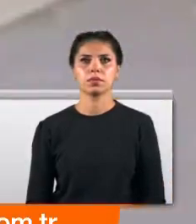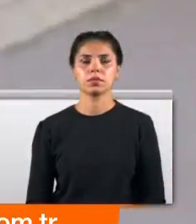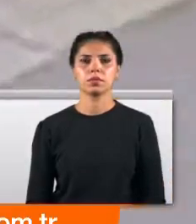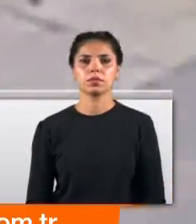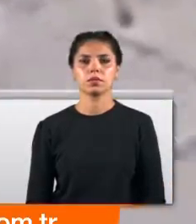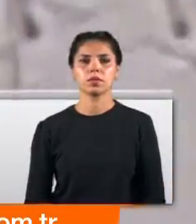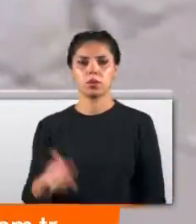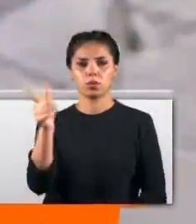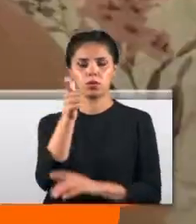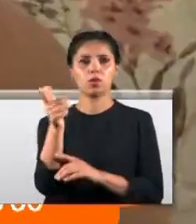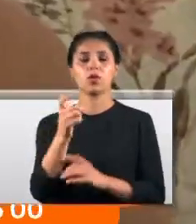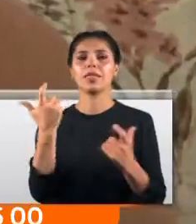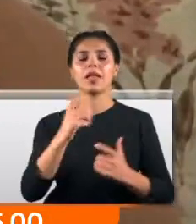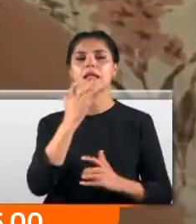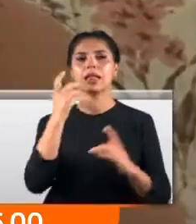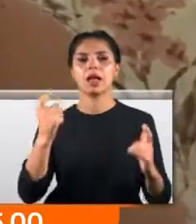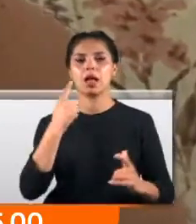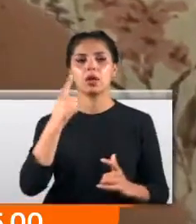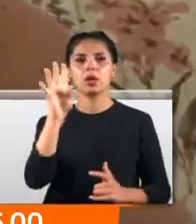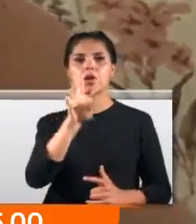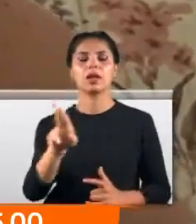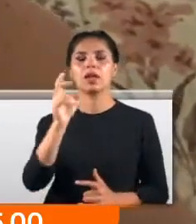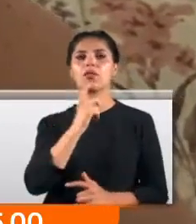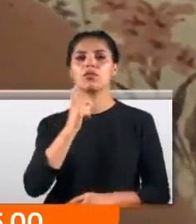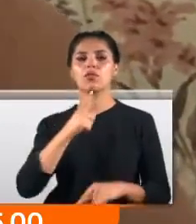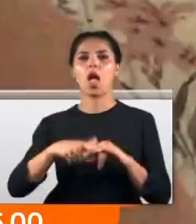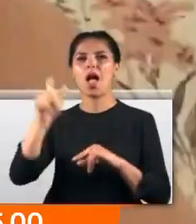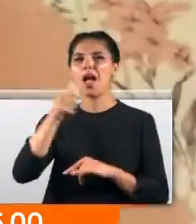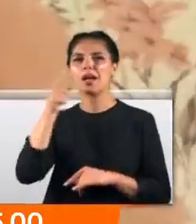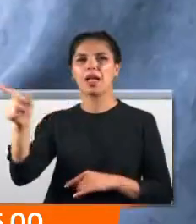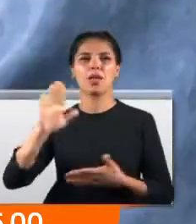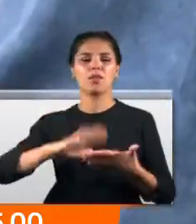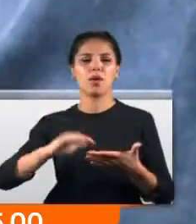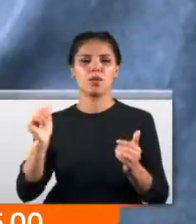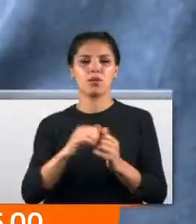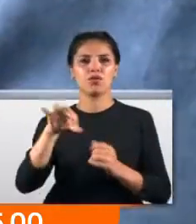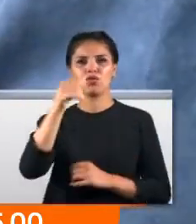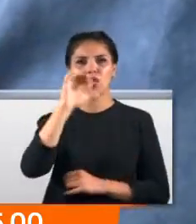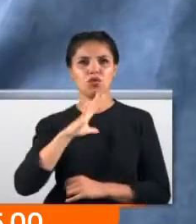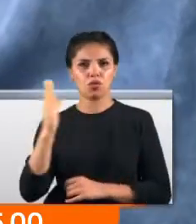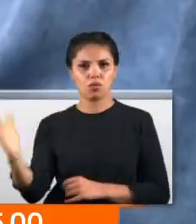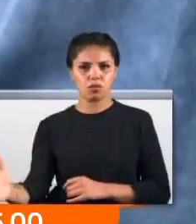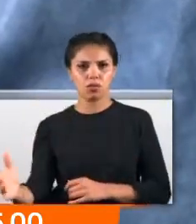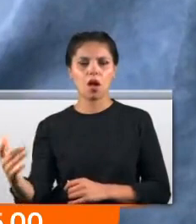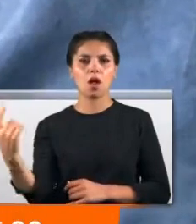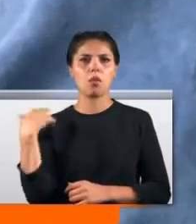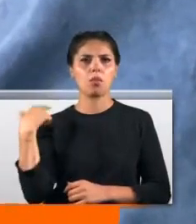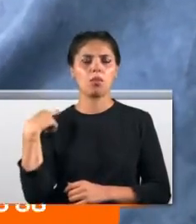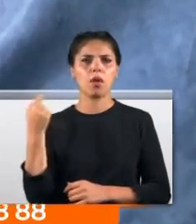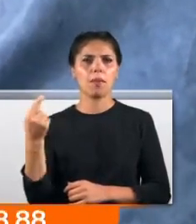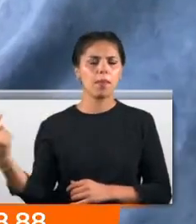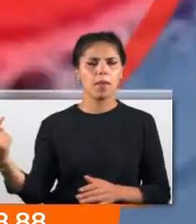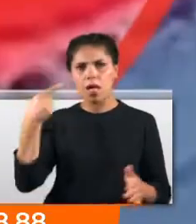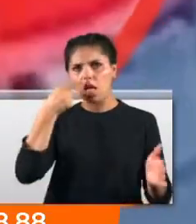bu görüntüde Sakarya'dan 47 yaşındaki Hakan Mutlu arkadaşlarıyla çay içerken kürek kemiğine yorgun